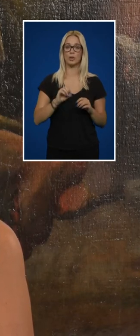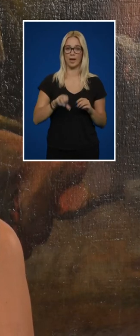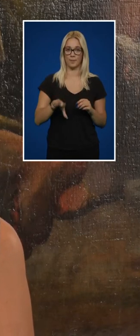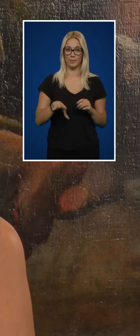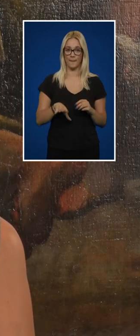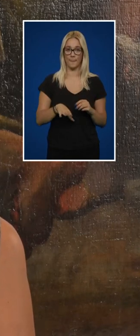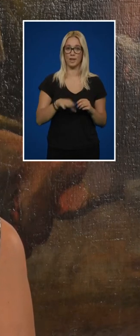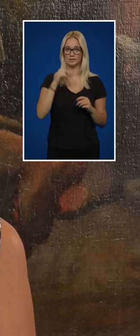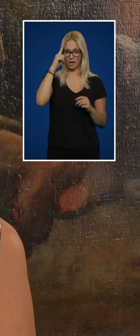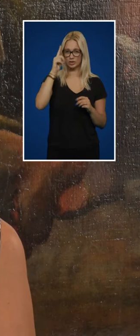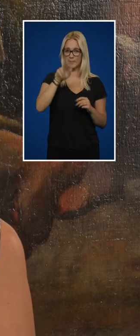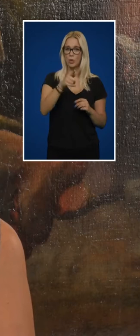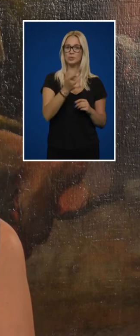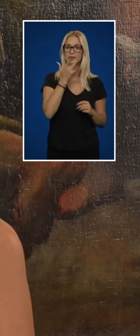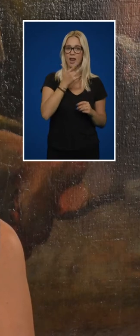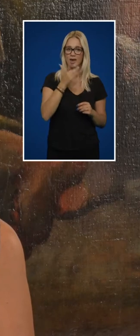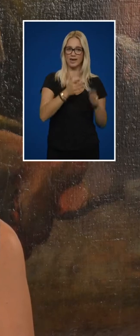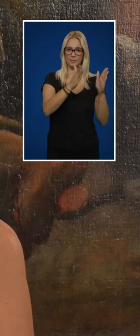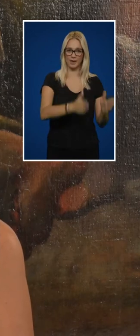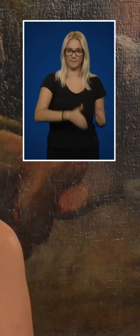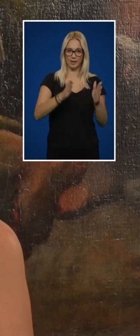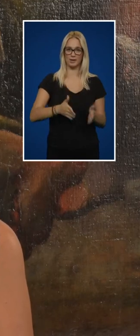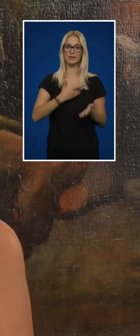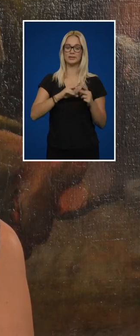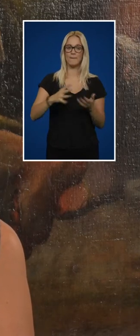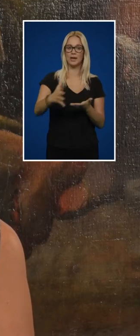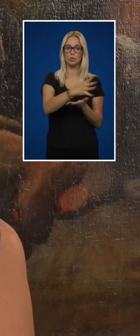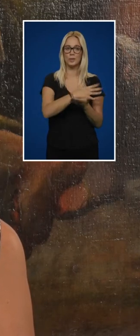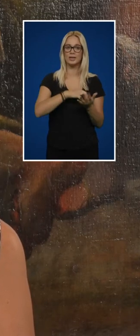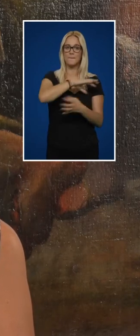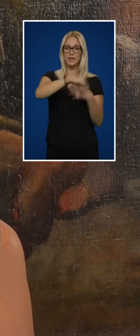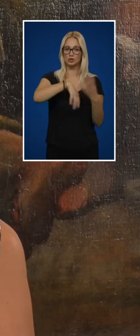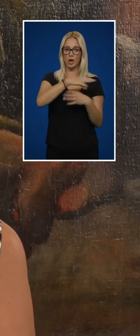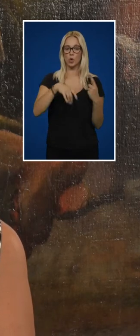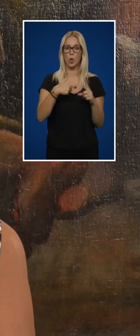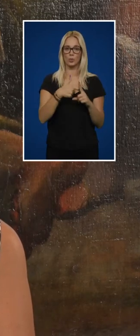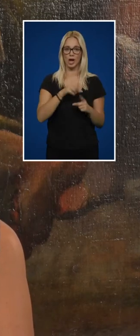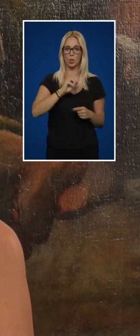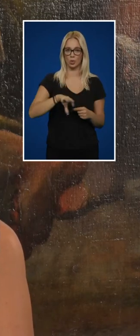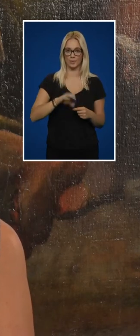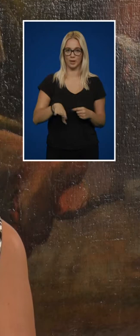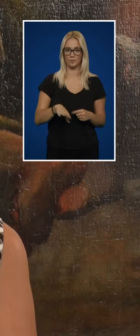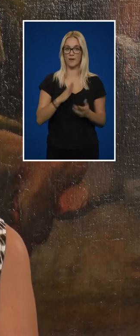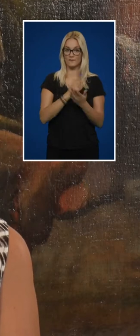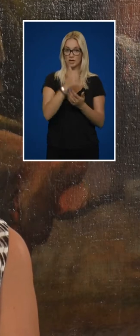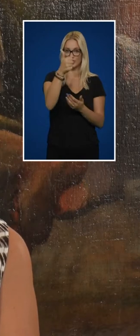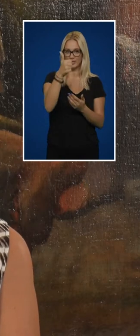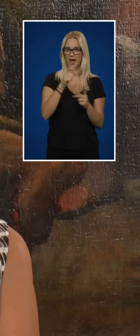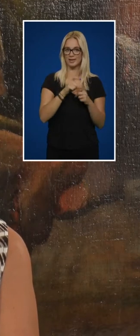otpada. Također, svi građani imaju mogućnost odvajanja papira i plastike